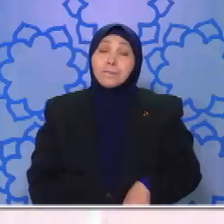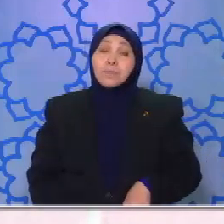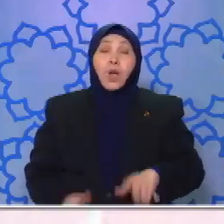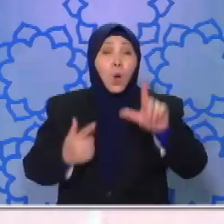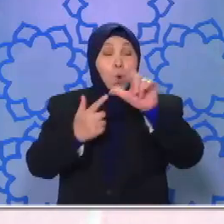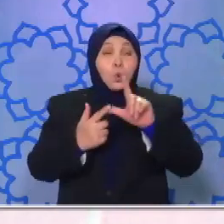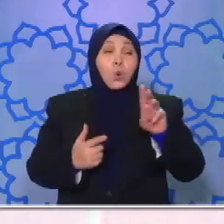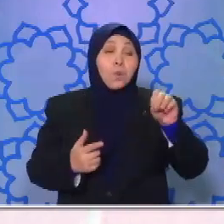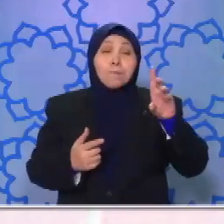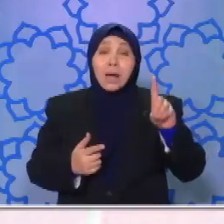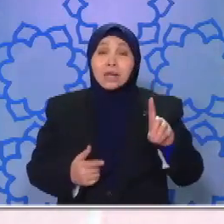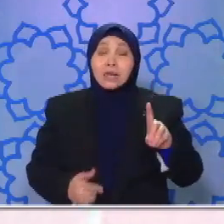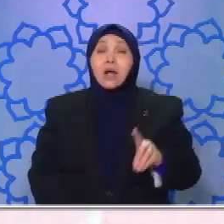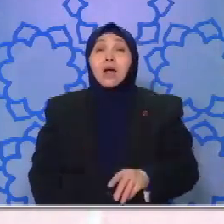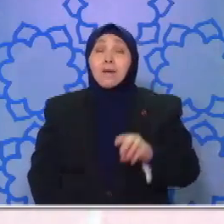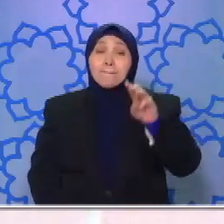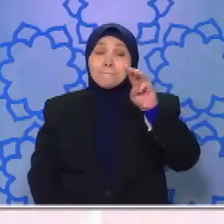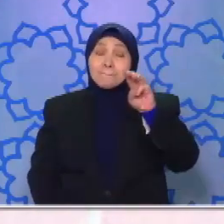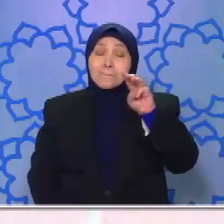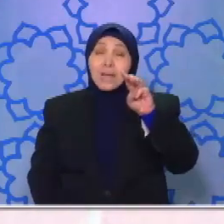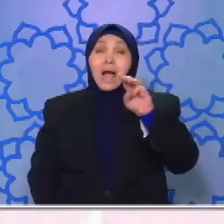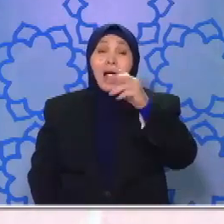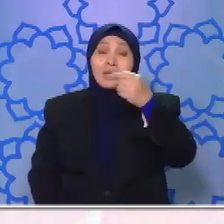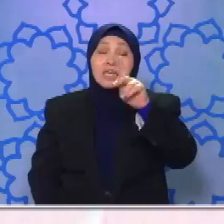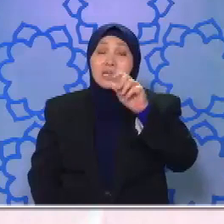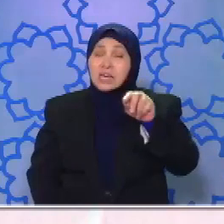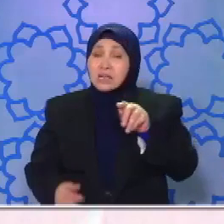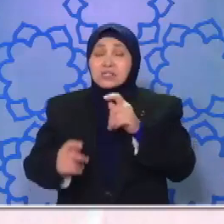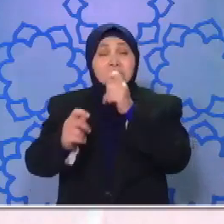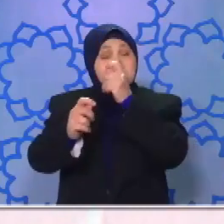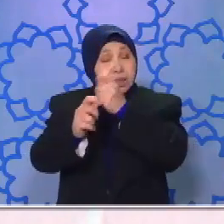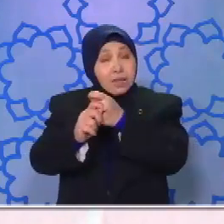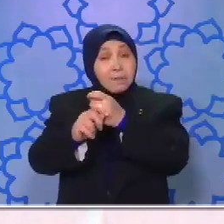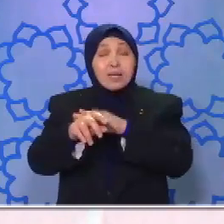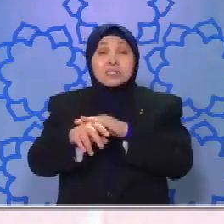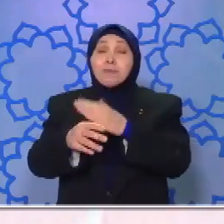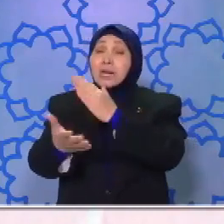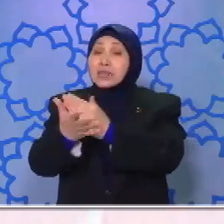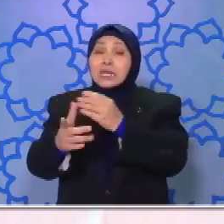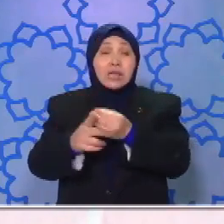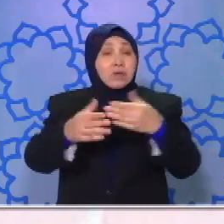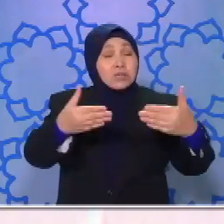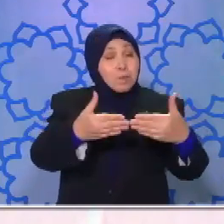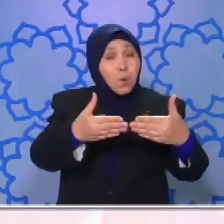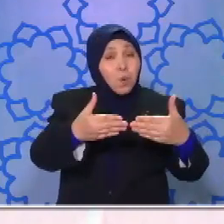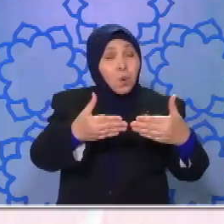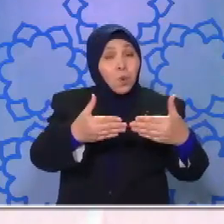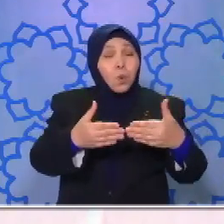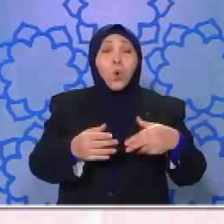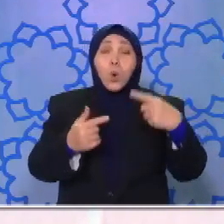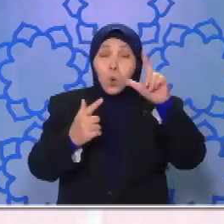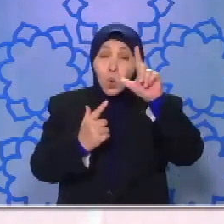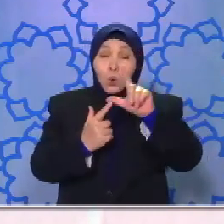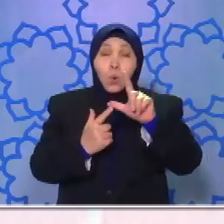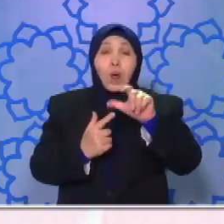huruf mad pada mad jaiz mufassil yang hakiki kekal ketika wasal dan ketika wakaf. Huruf mad itu, huruf mad alif